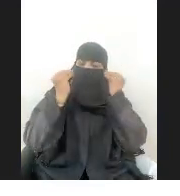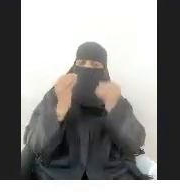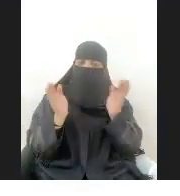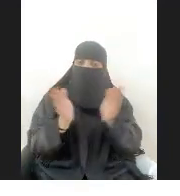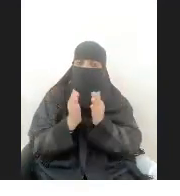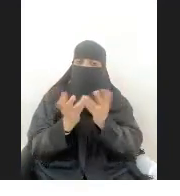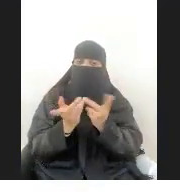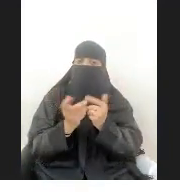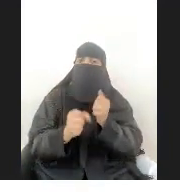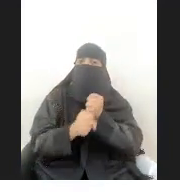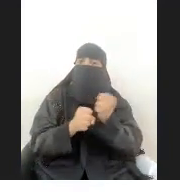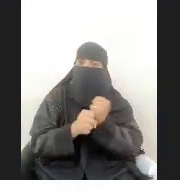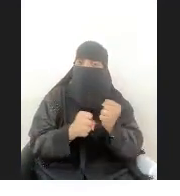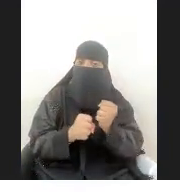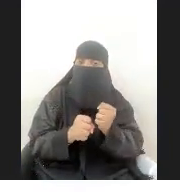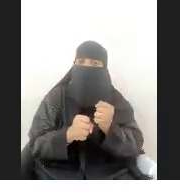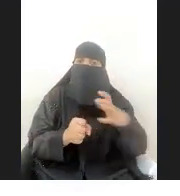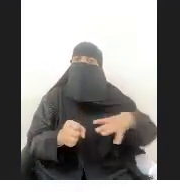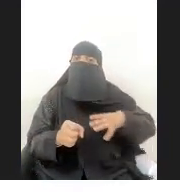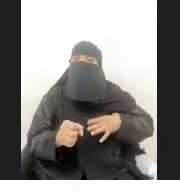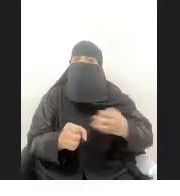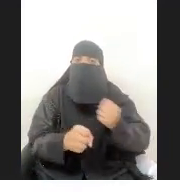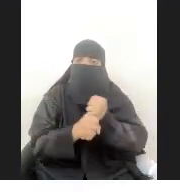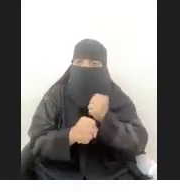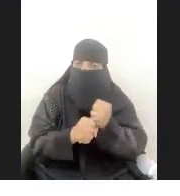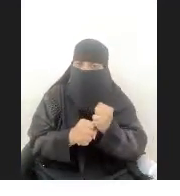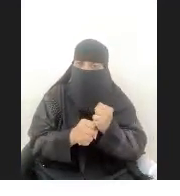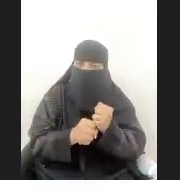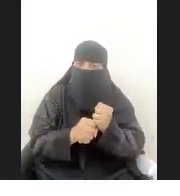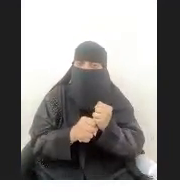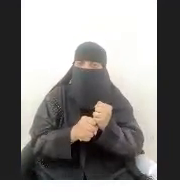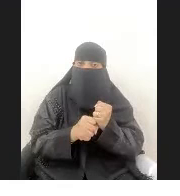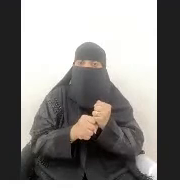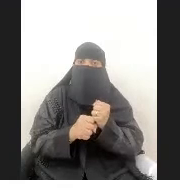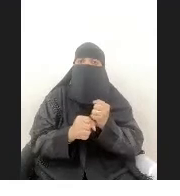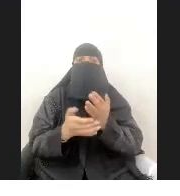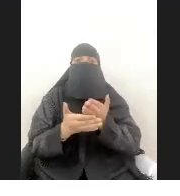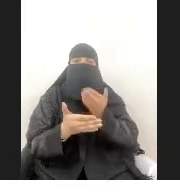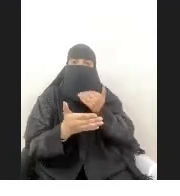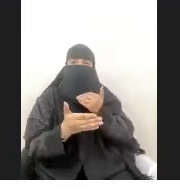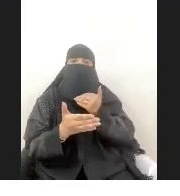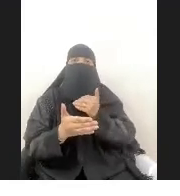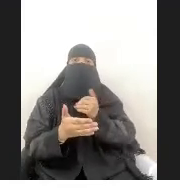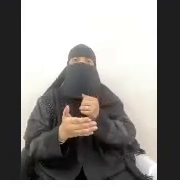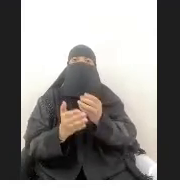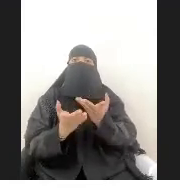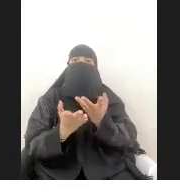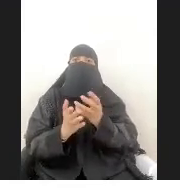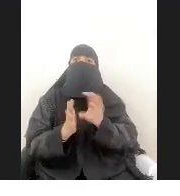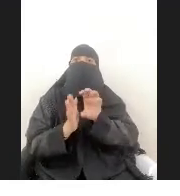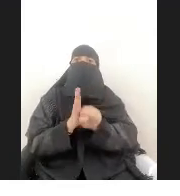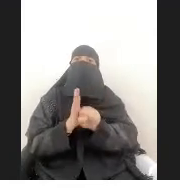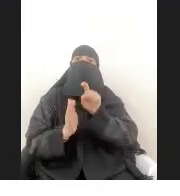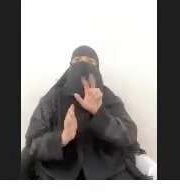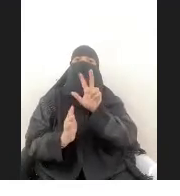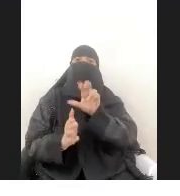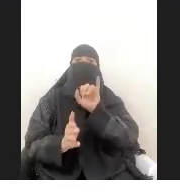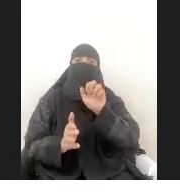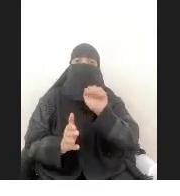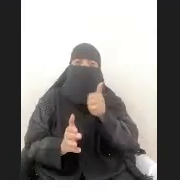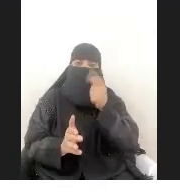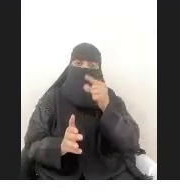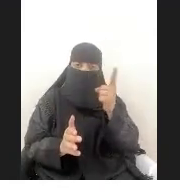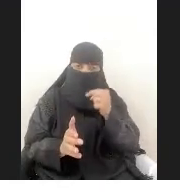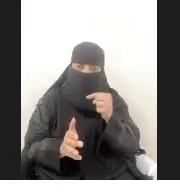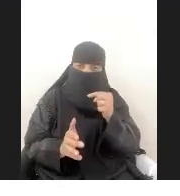يقوم بإدارة التطبيق. كيف يقوم بإدارة التطبيق؟ بعد ما يرفع المصادر أو المحتويات اللي هو أو الوحدات اللي صممها. كذلك